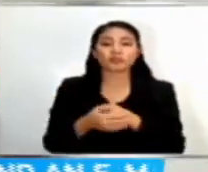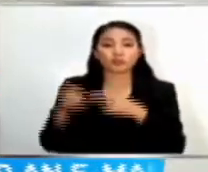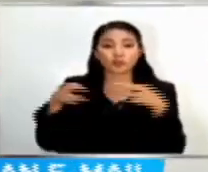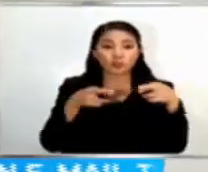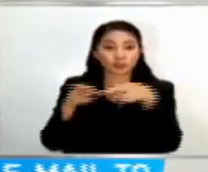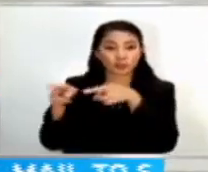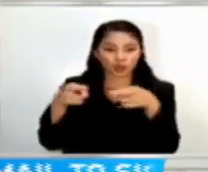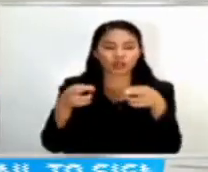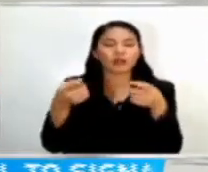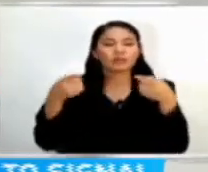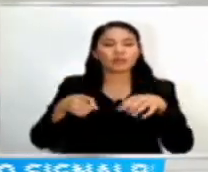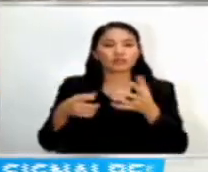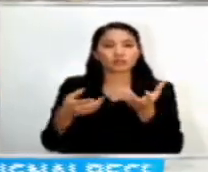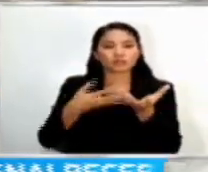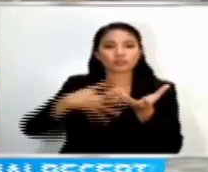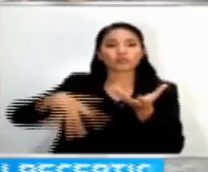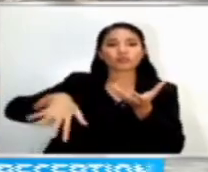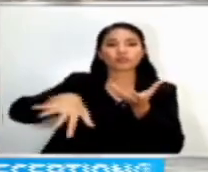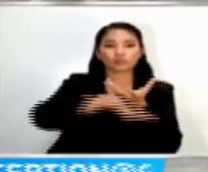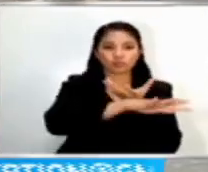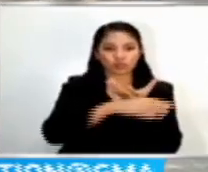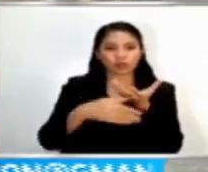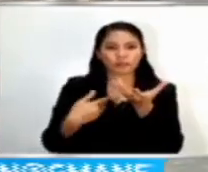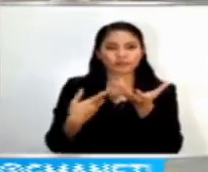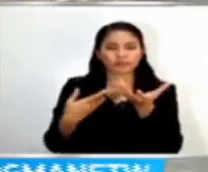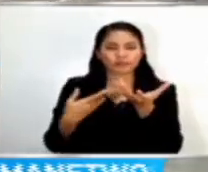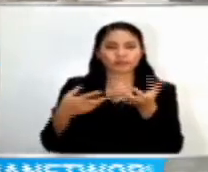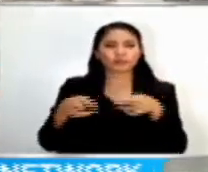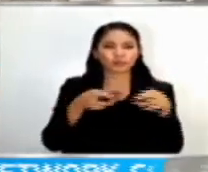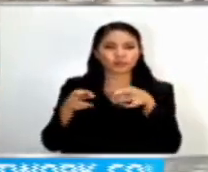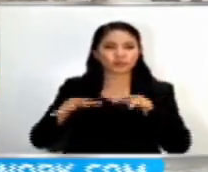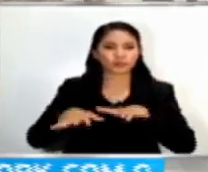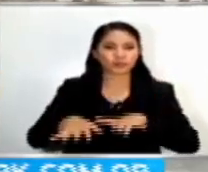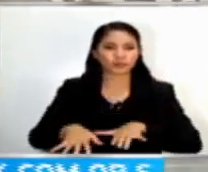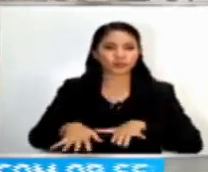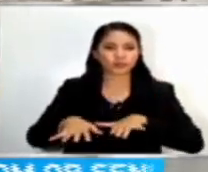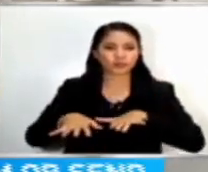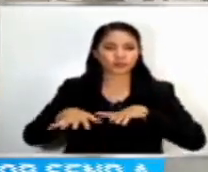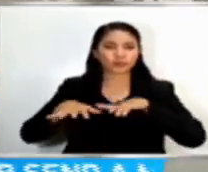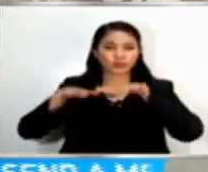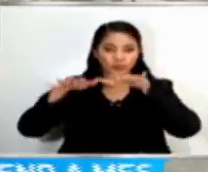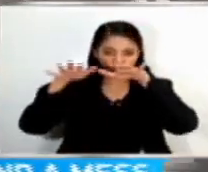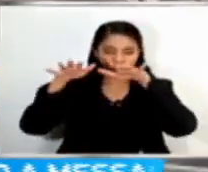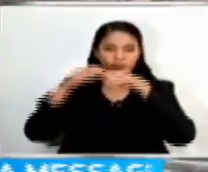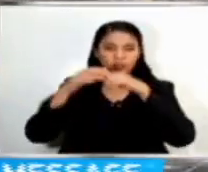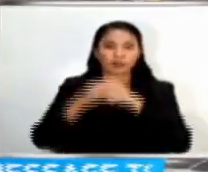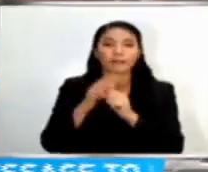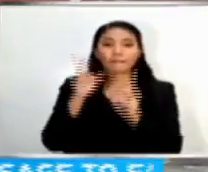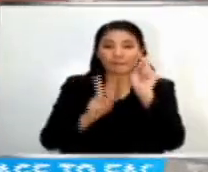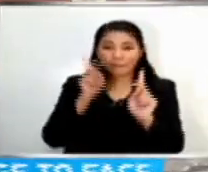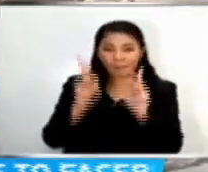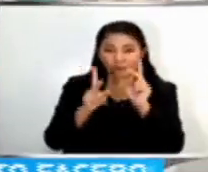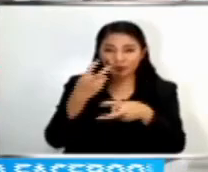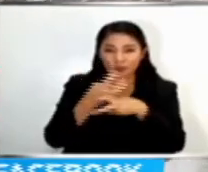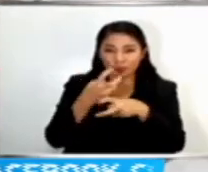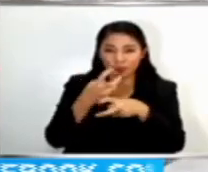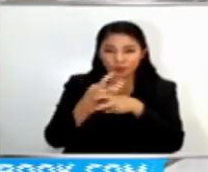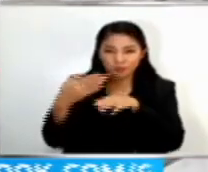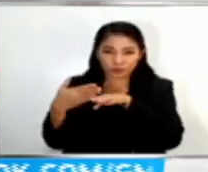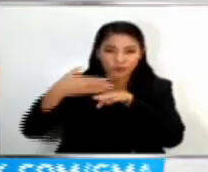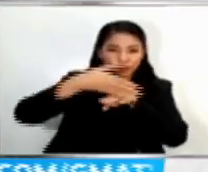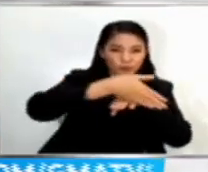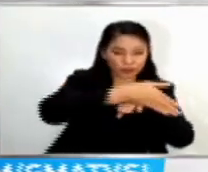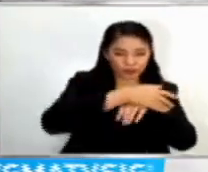barangay Inararan sa bayan ng Bulan, naging pahirapan sa mga residente ang pagtawid sa ilog gamit ang balsa. Naka-red alert ang buong